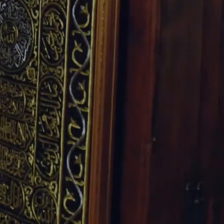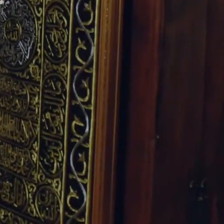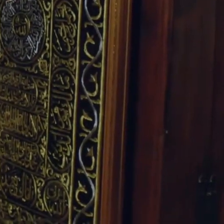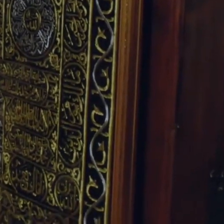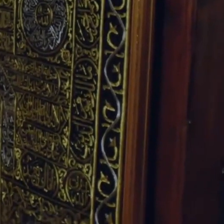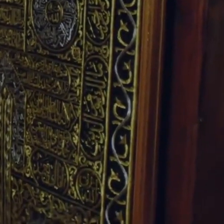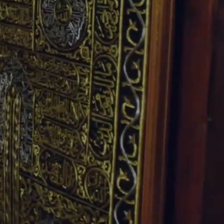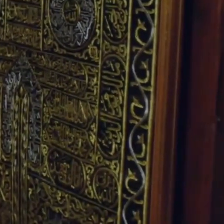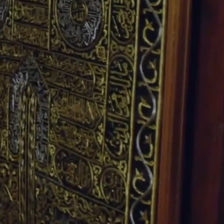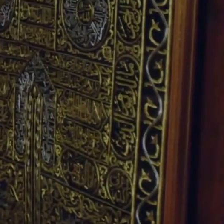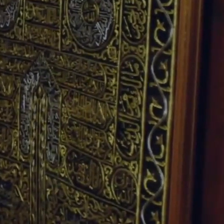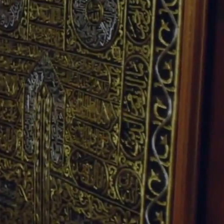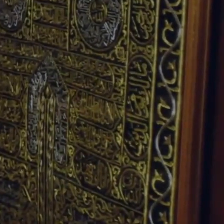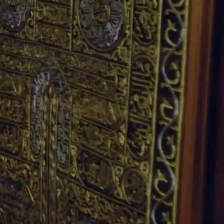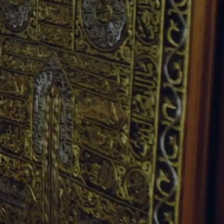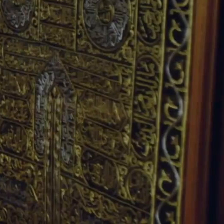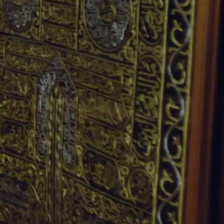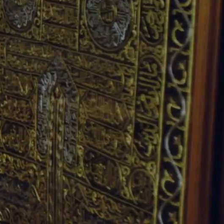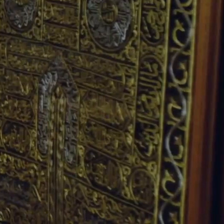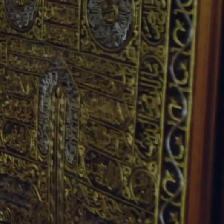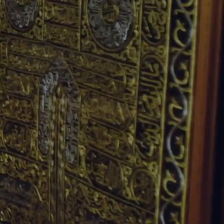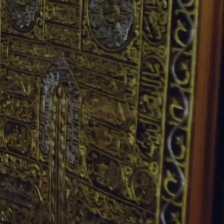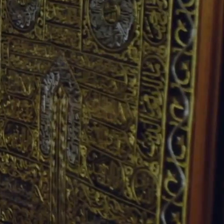yüzüne sürüp amin yaptı, yandaki kapıya eğildi.